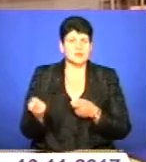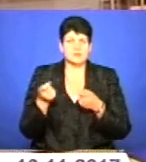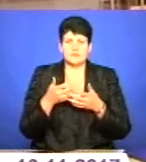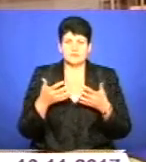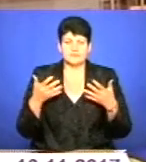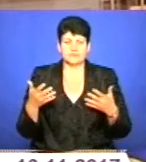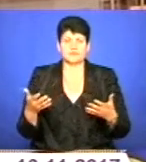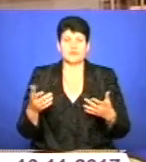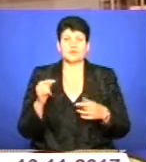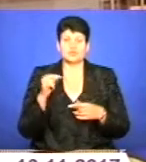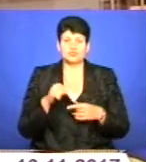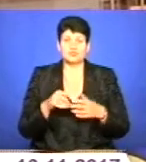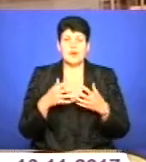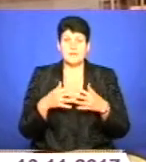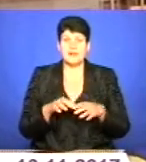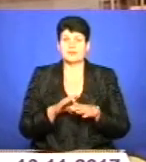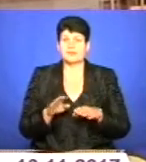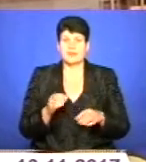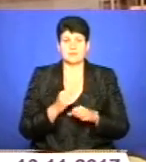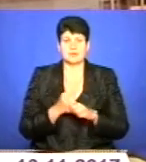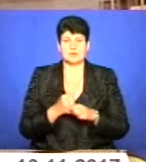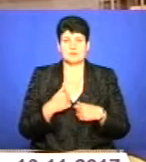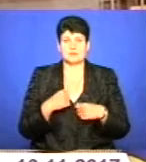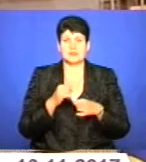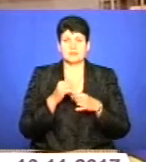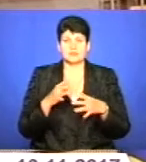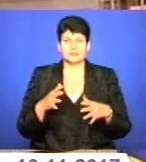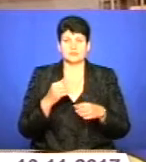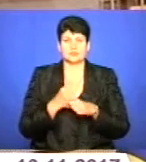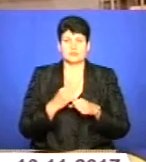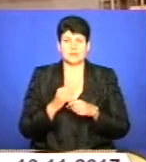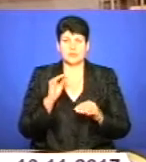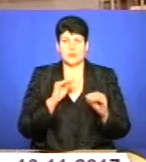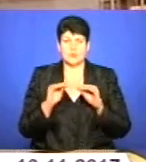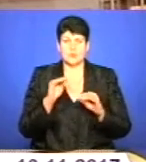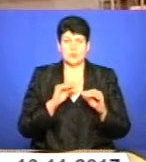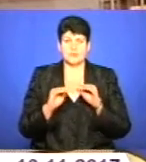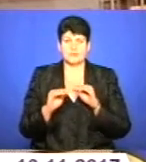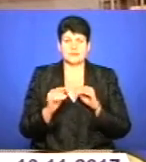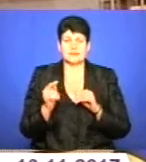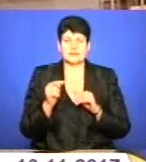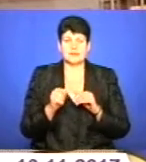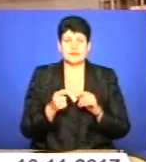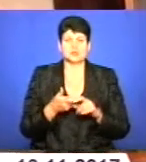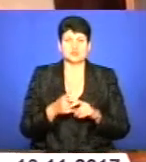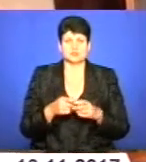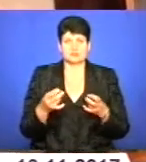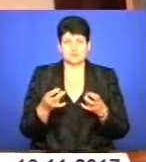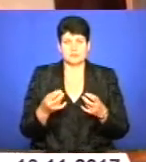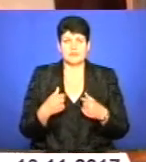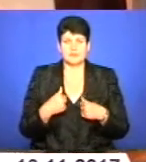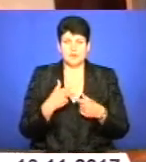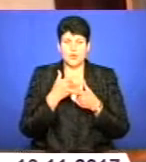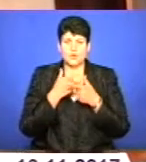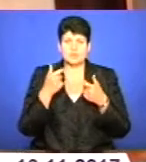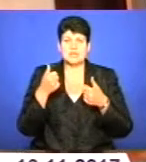І тому апарат не працює, і ми не можемо виготовляти компоненти, такі як дуже потрібні. Ми